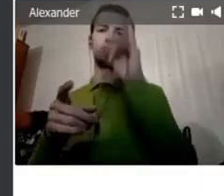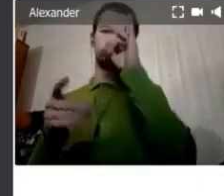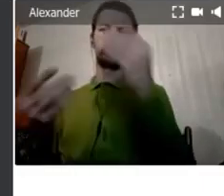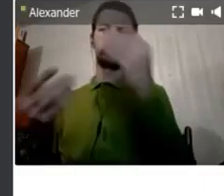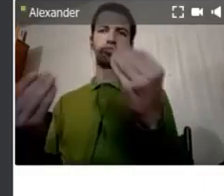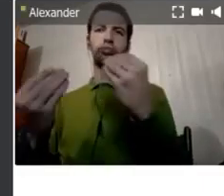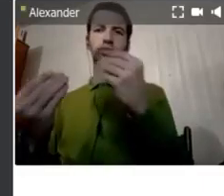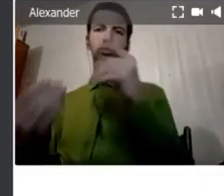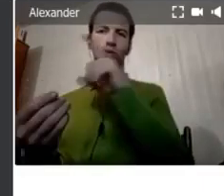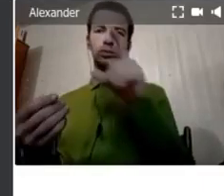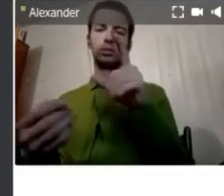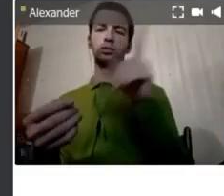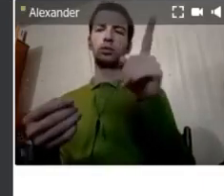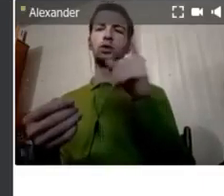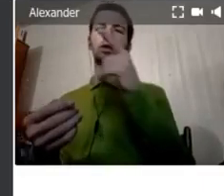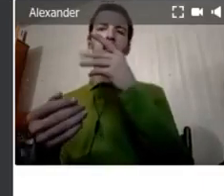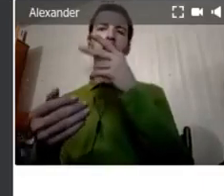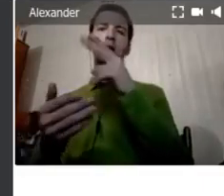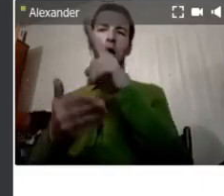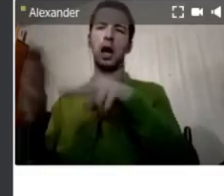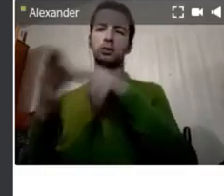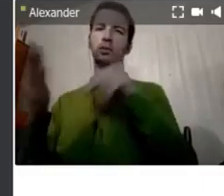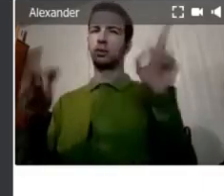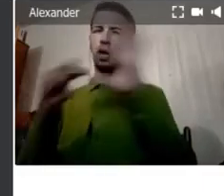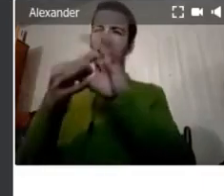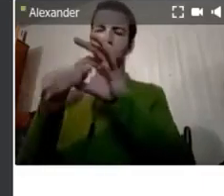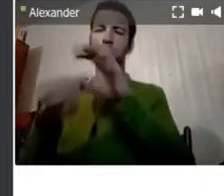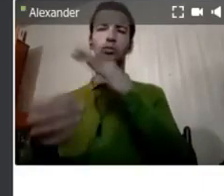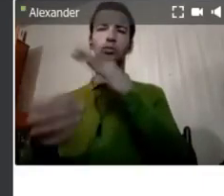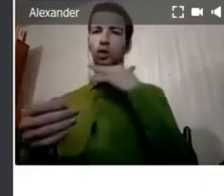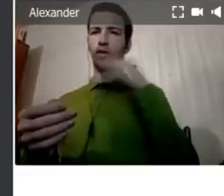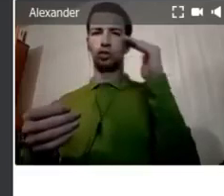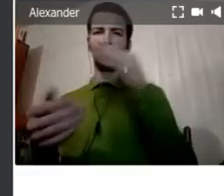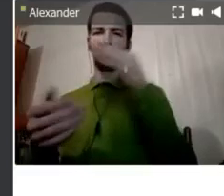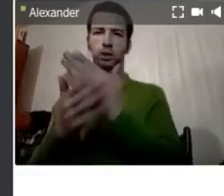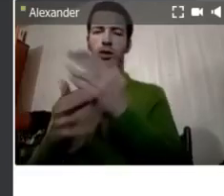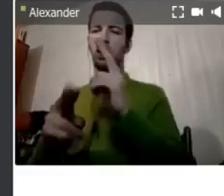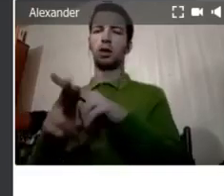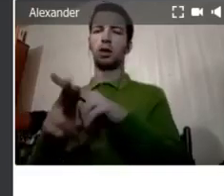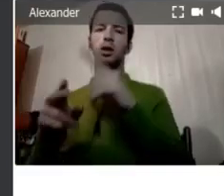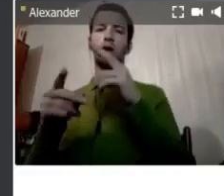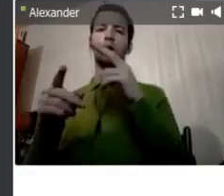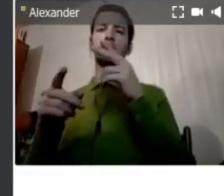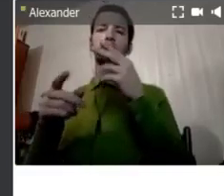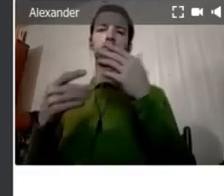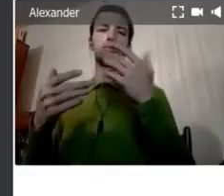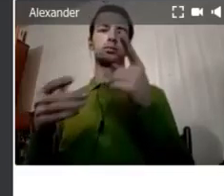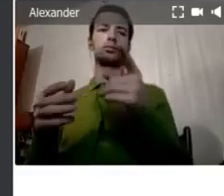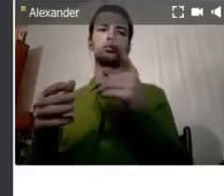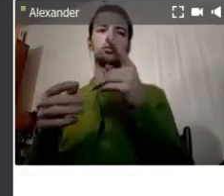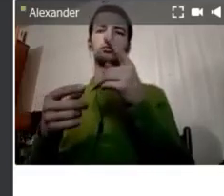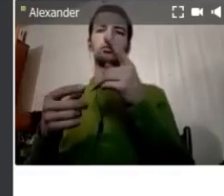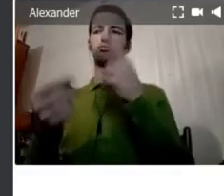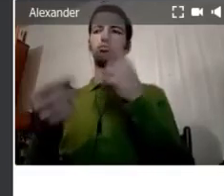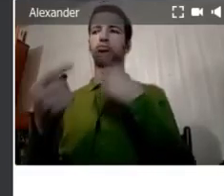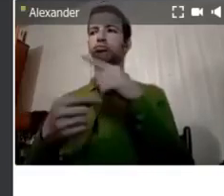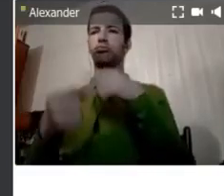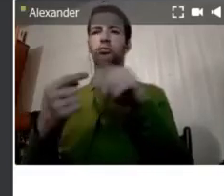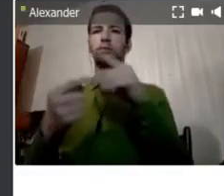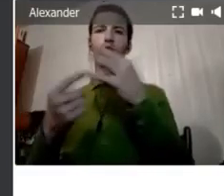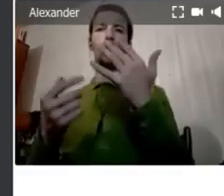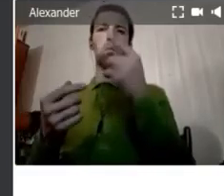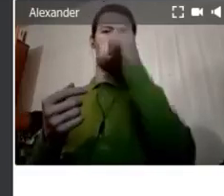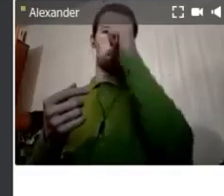там золото любит, это такая страна, где дарит золото, где любит золото, Вот, поэтому, уважаемые коллеги, я еще раз повторю, что